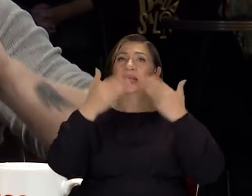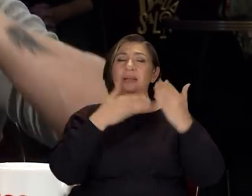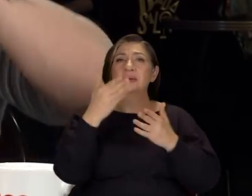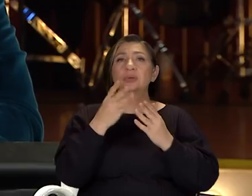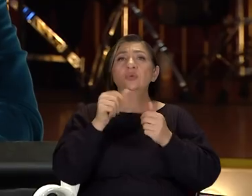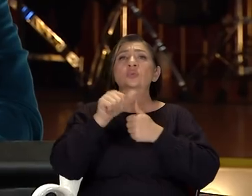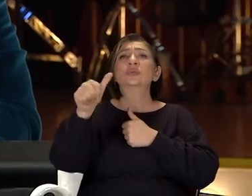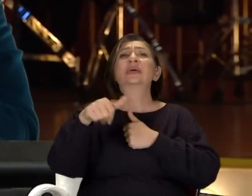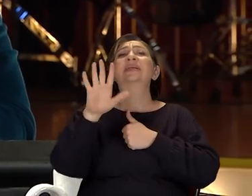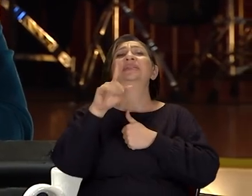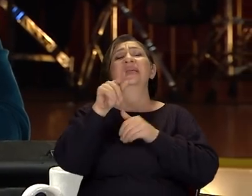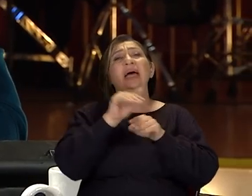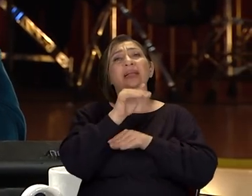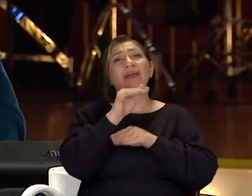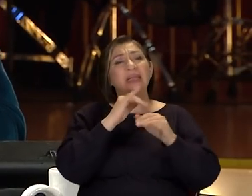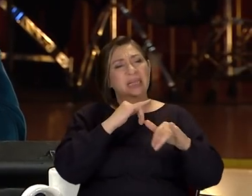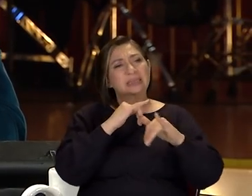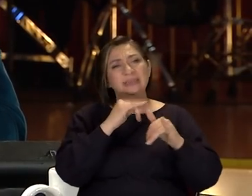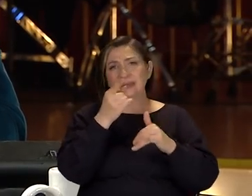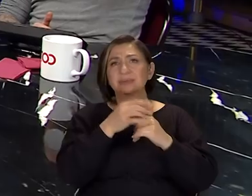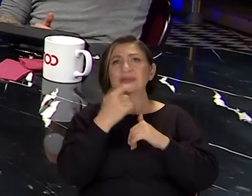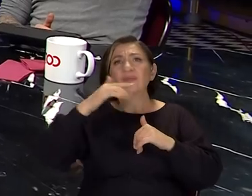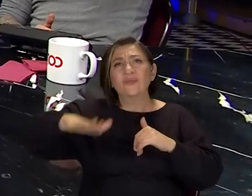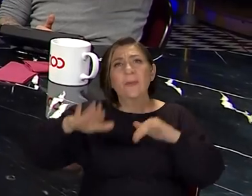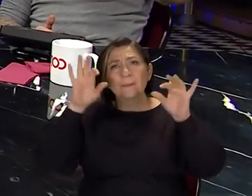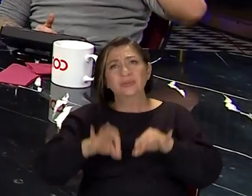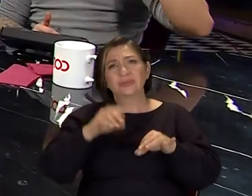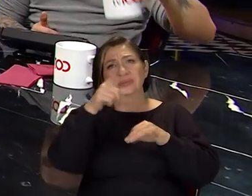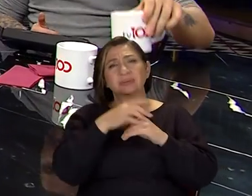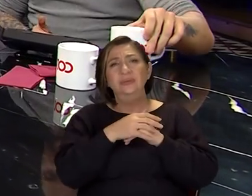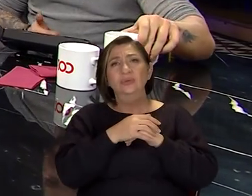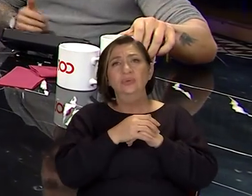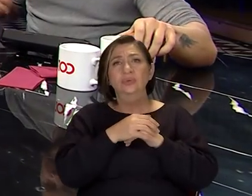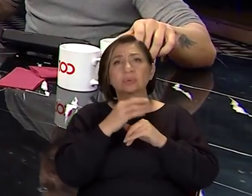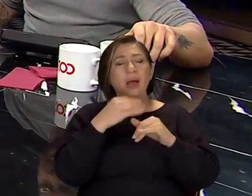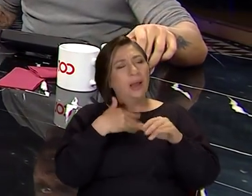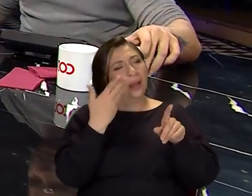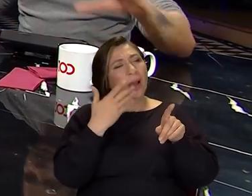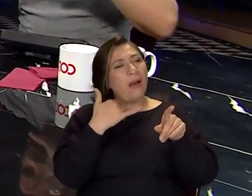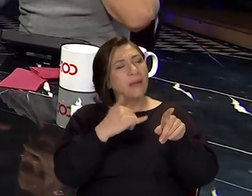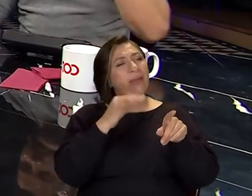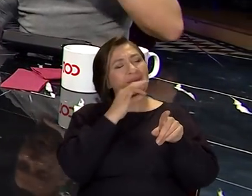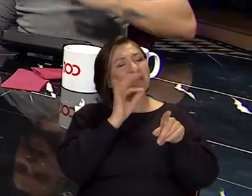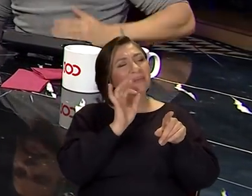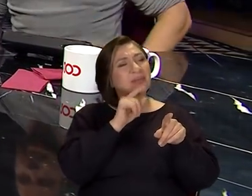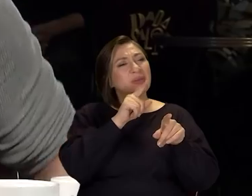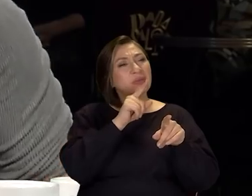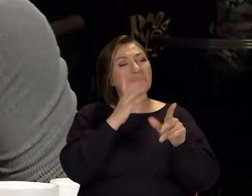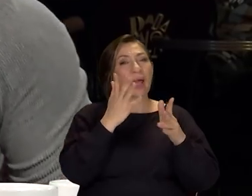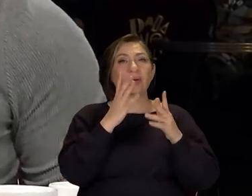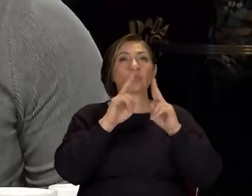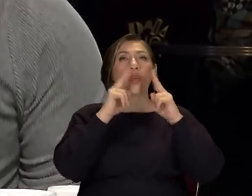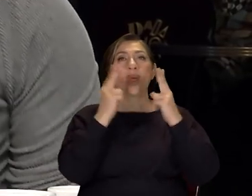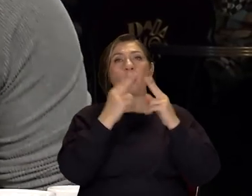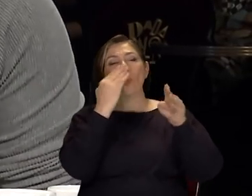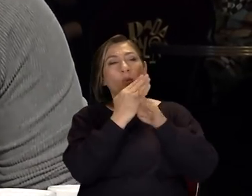çok uzak değilsin o hayattan. Yok, sen. Yok değilim evet. Çocuk yaştan itibaren evet, bütün bunlar başına geliyor. Çok şey buluyorum zaten izlerken onun daha global versiyonu. Nasıl